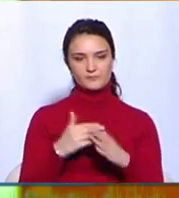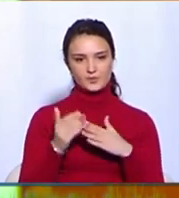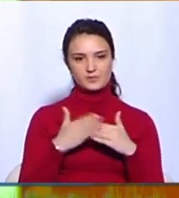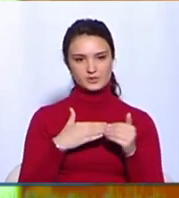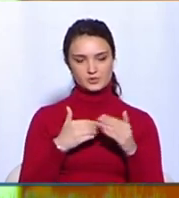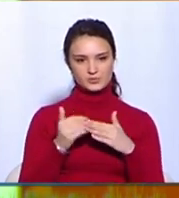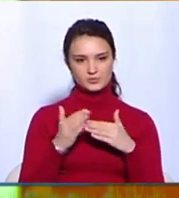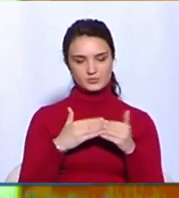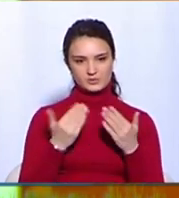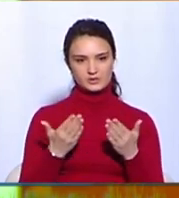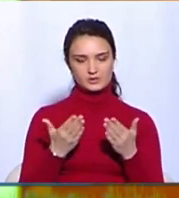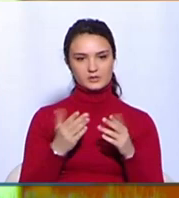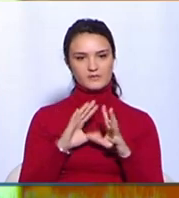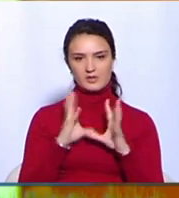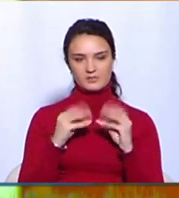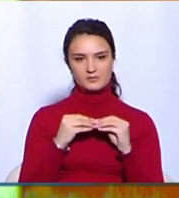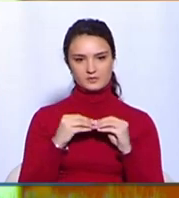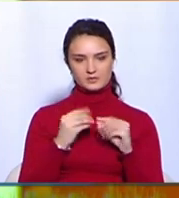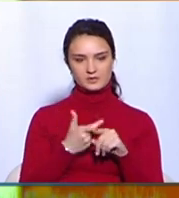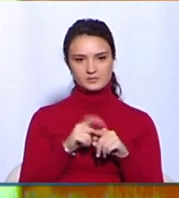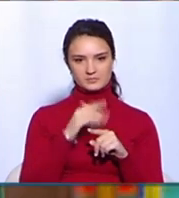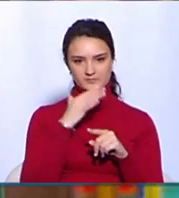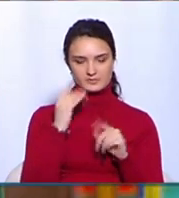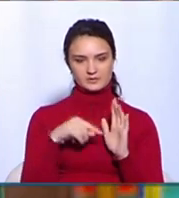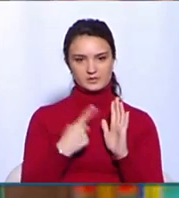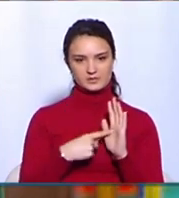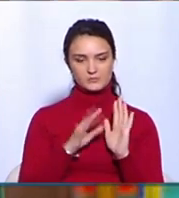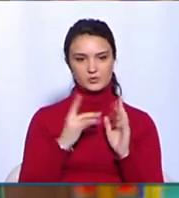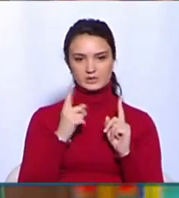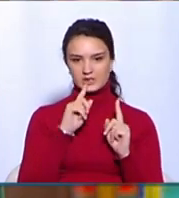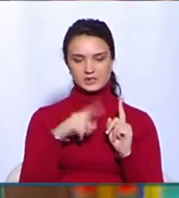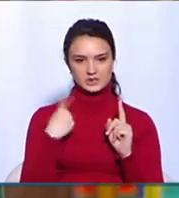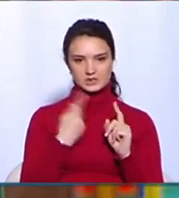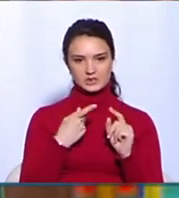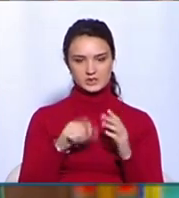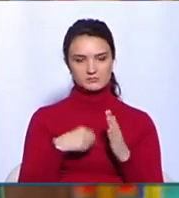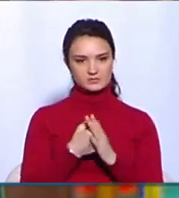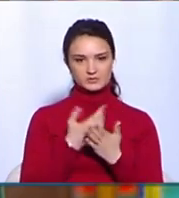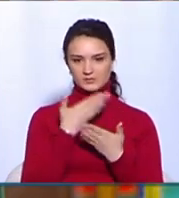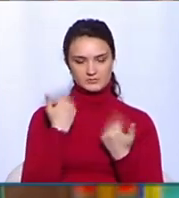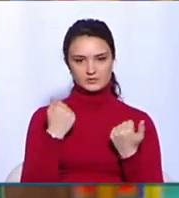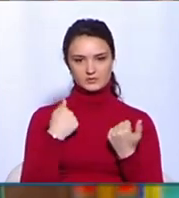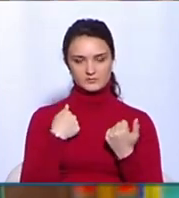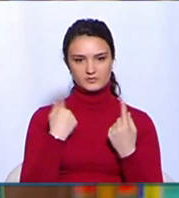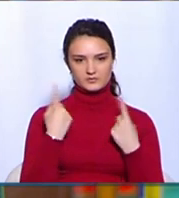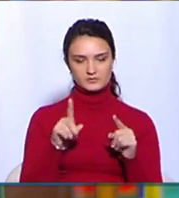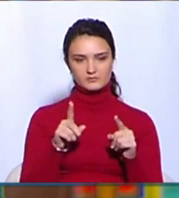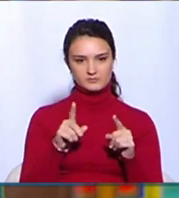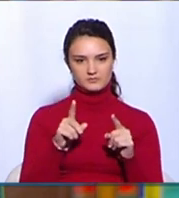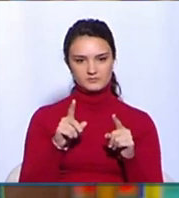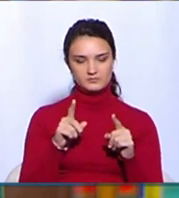პროფესიული პარტნიორის როლი და ასე შემდეგ, ძალიან ბევრი საკითხი. მხოლოდ ერთი წლის ასაკამდე არ გაგვაჩნია ჩვენ სხვა როლი